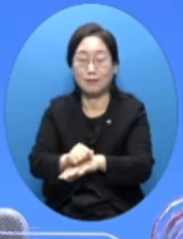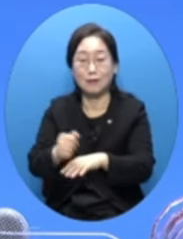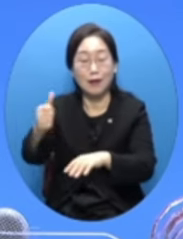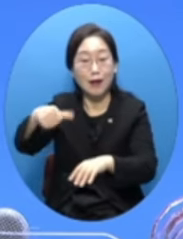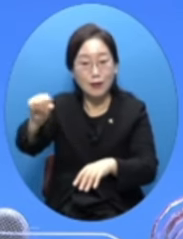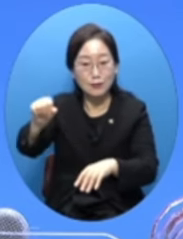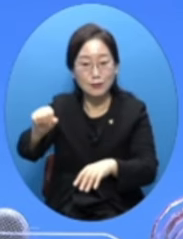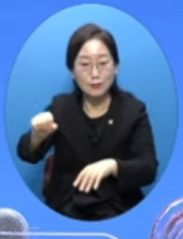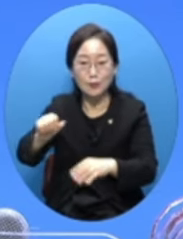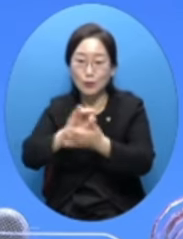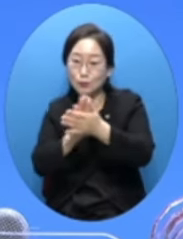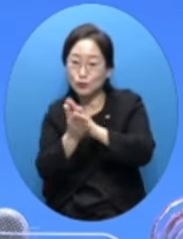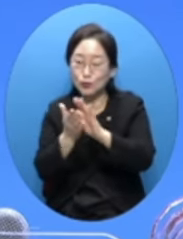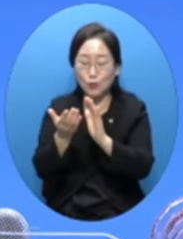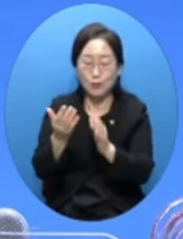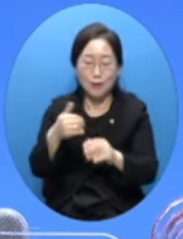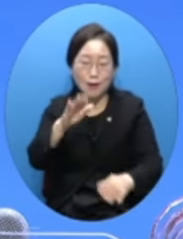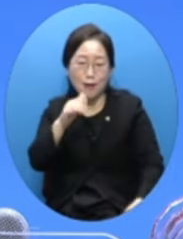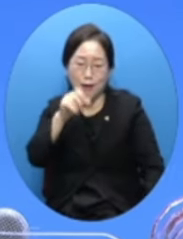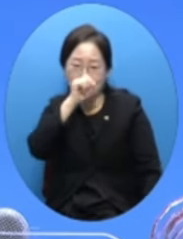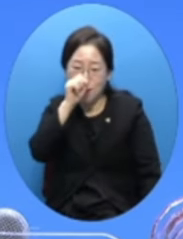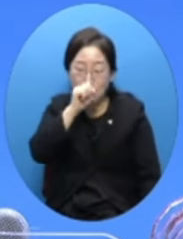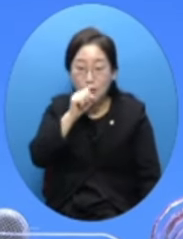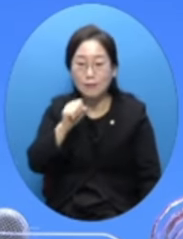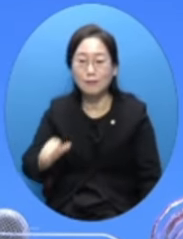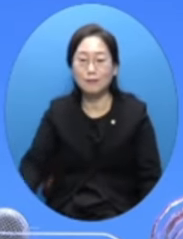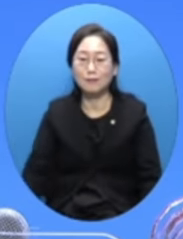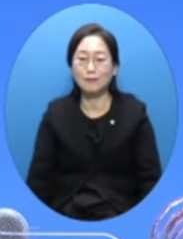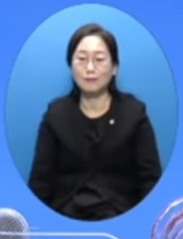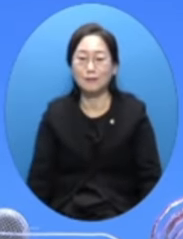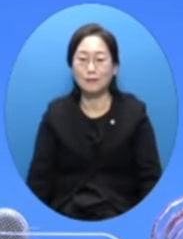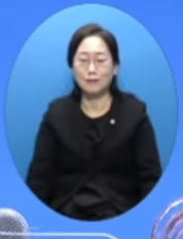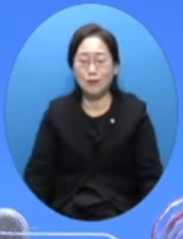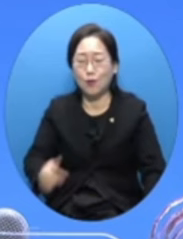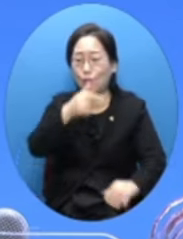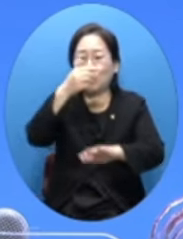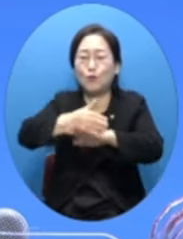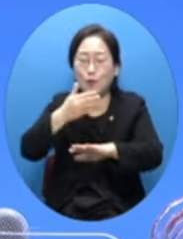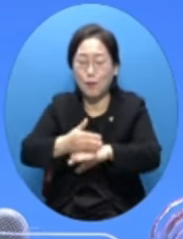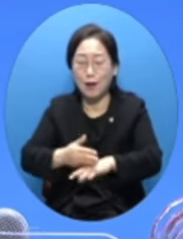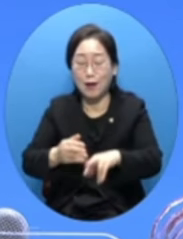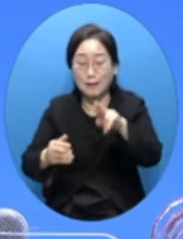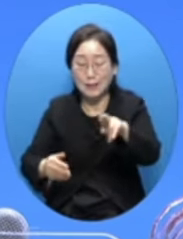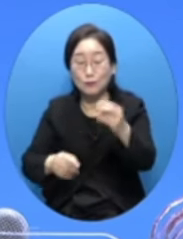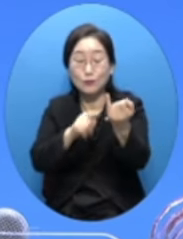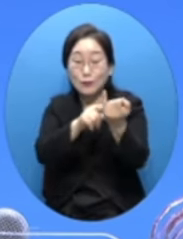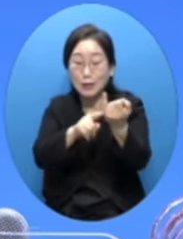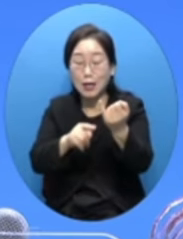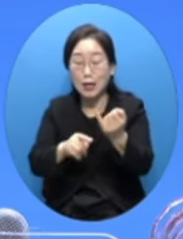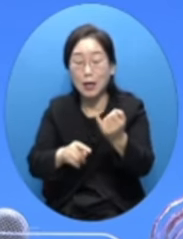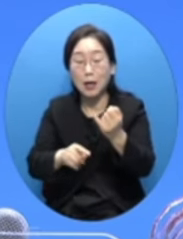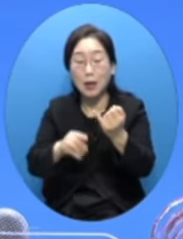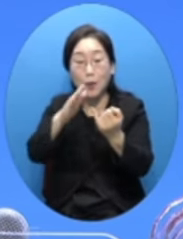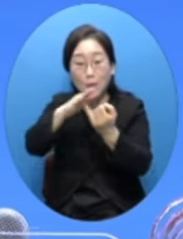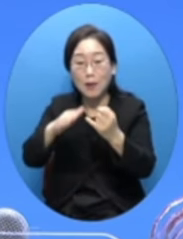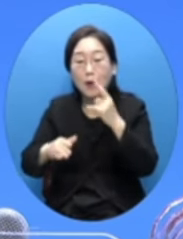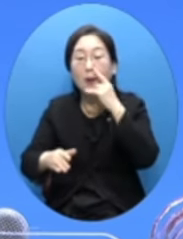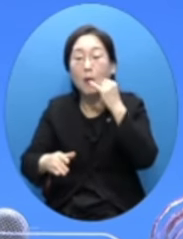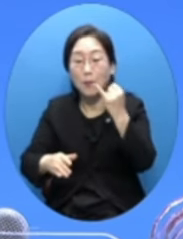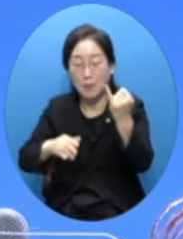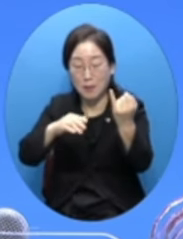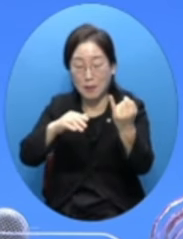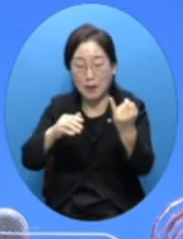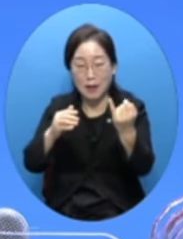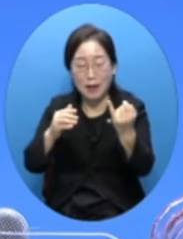유치원 가는 것을 너무나 좋아합니다. 그래서 너무나 고마워서 짝꿍 어머니에게 나중에 학부모